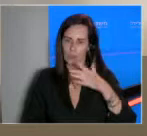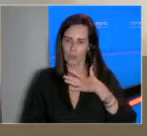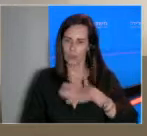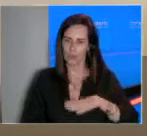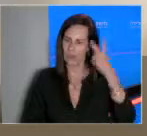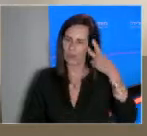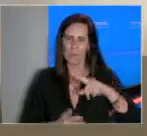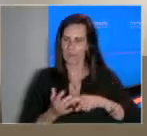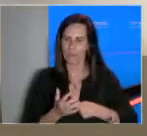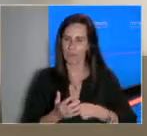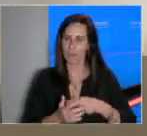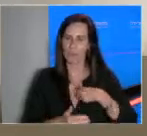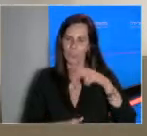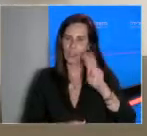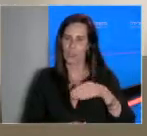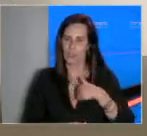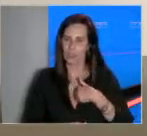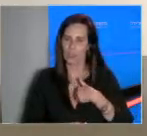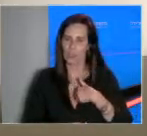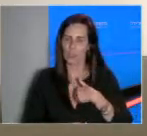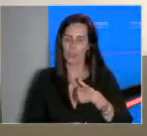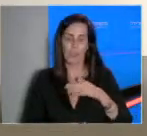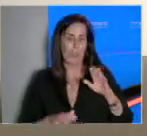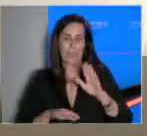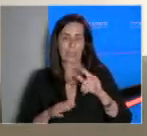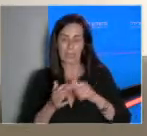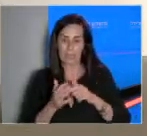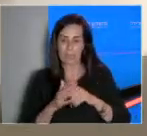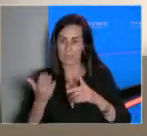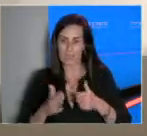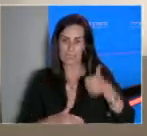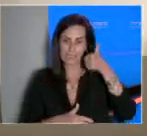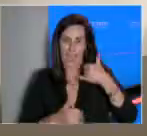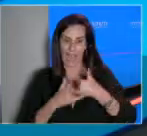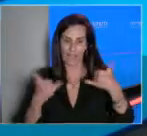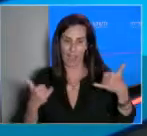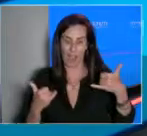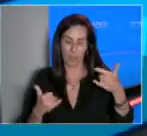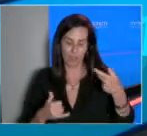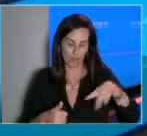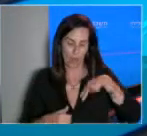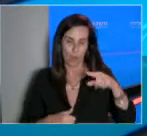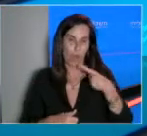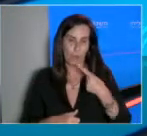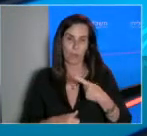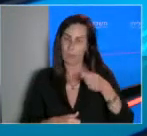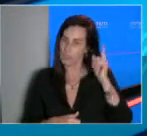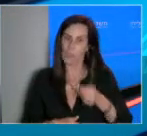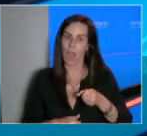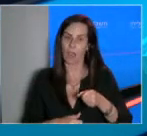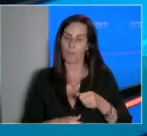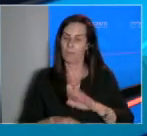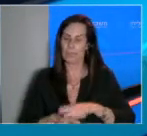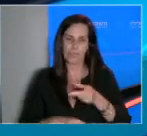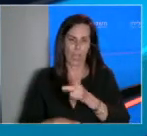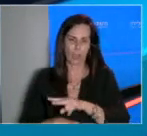אני רוצה להבין למה אתה מתכוון, כי אני, יש לי התייחסות... כי מצד אחד, השר הממונה על העובדות הסוציאליות אומר, צריך...